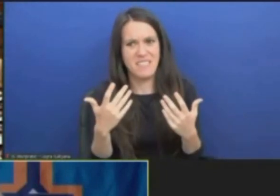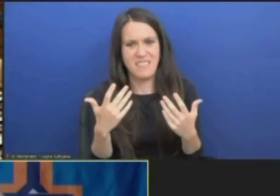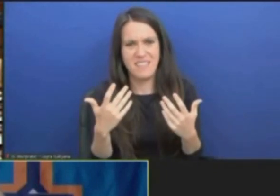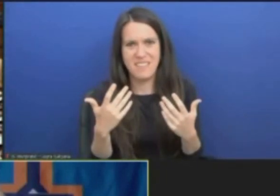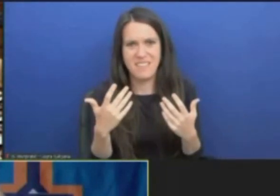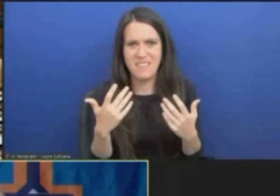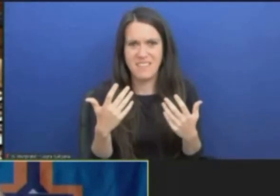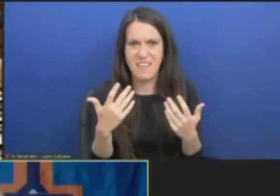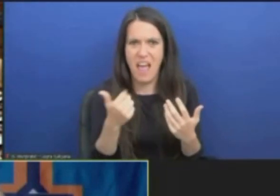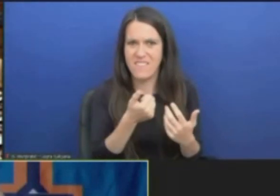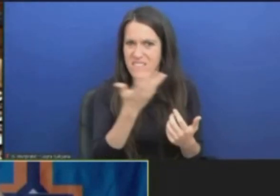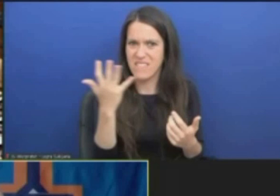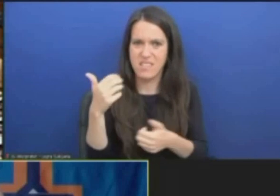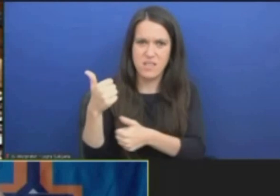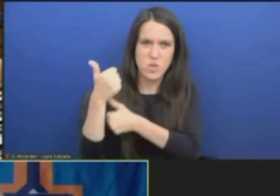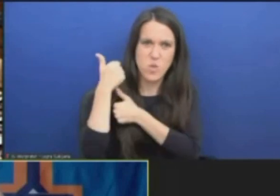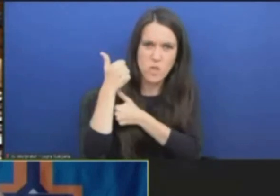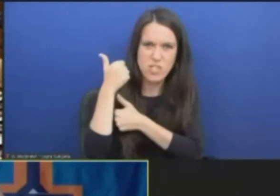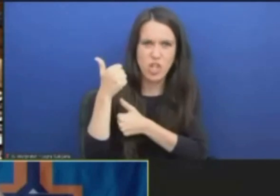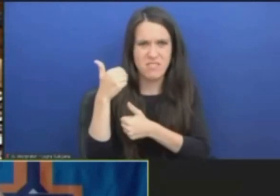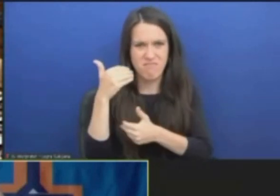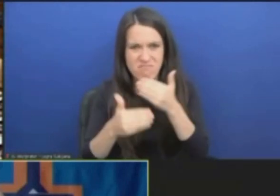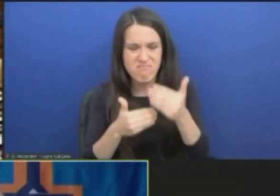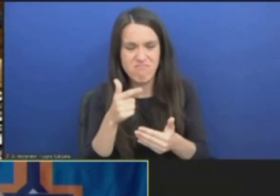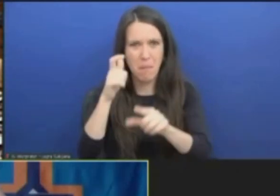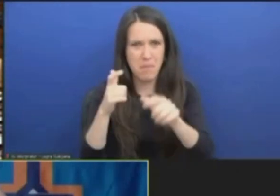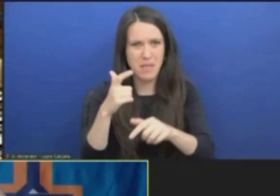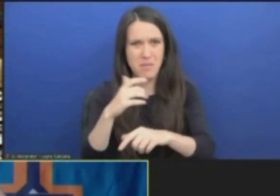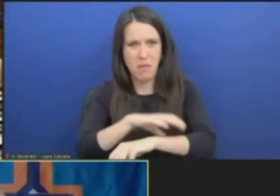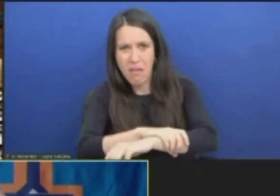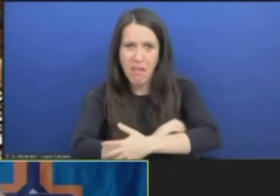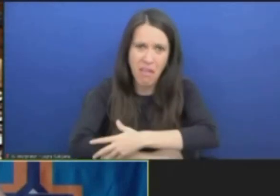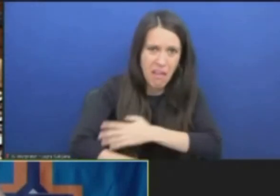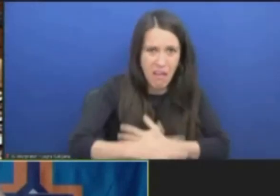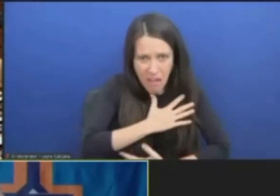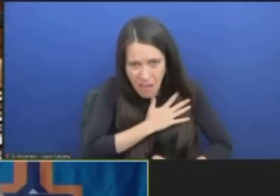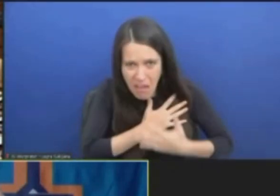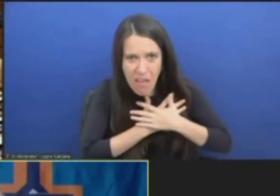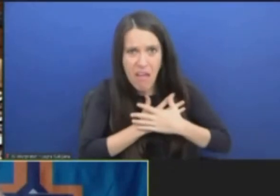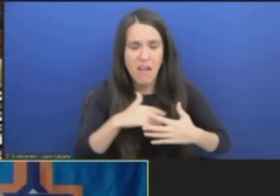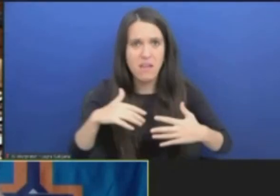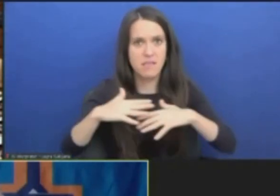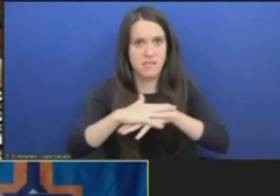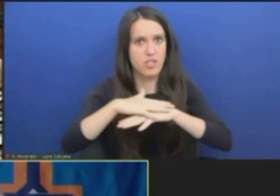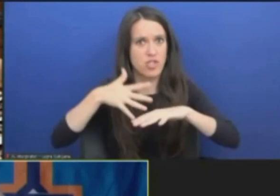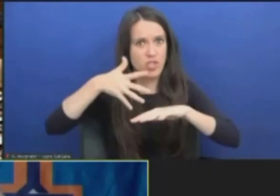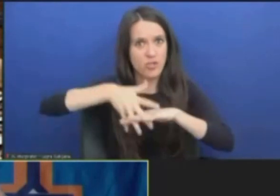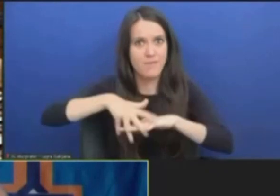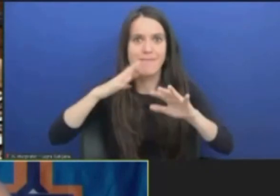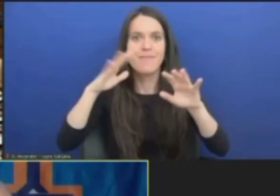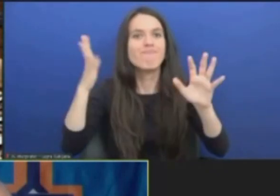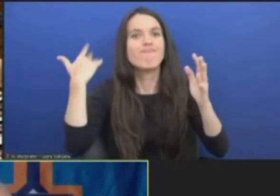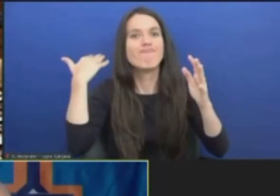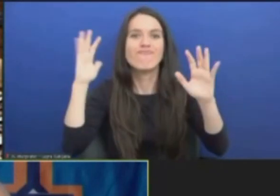использование так сирийских террористических круг против коренного армянского населения незаконное содержание военнопленных и гражданских